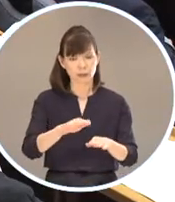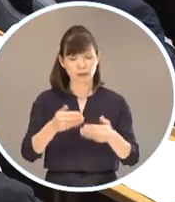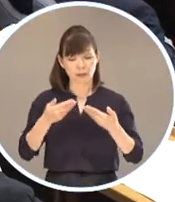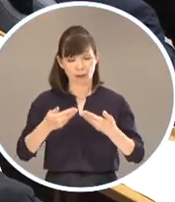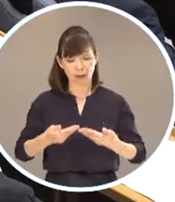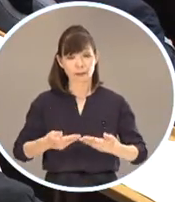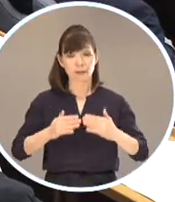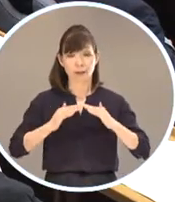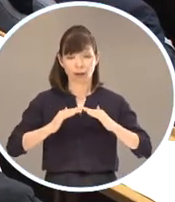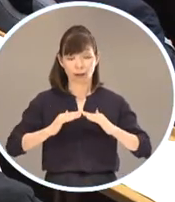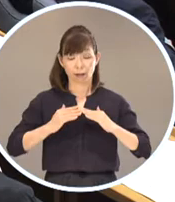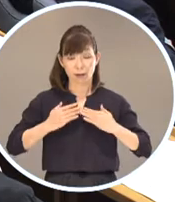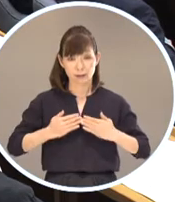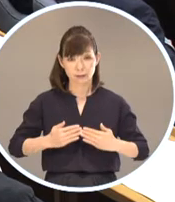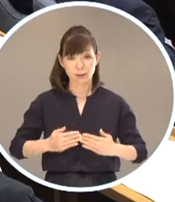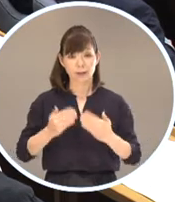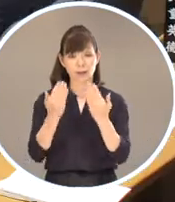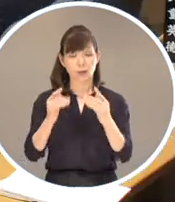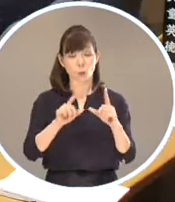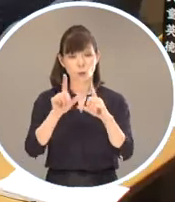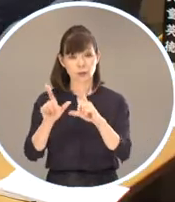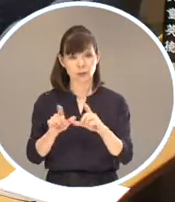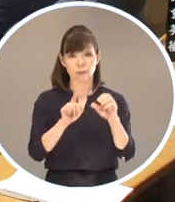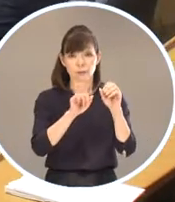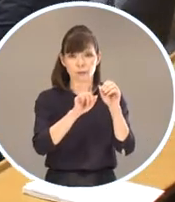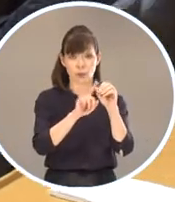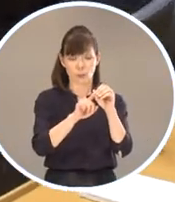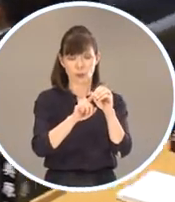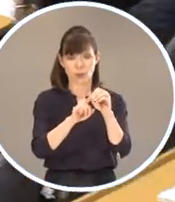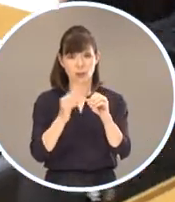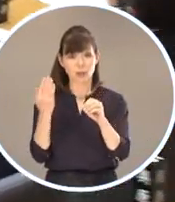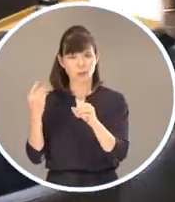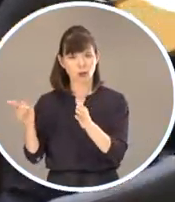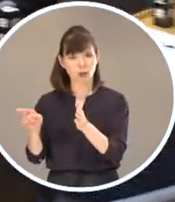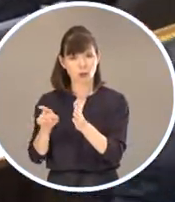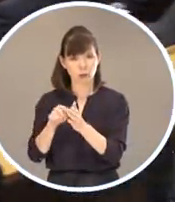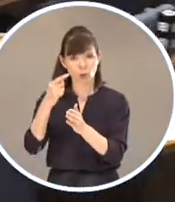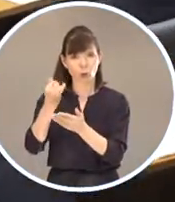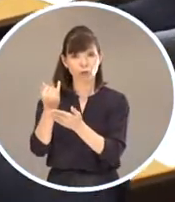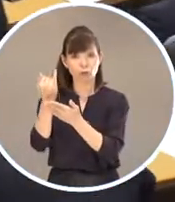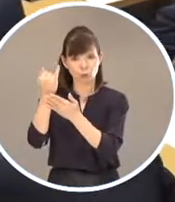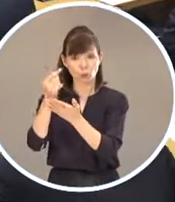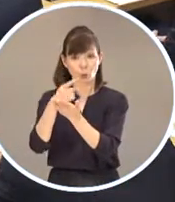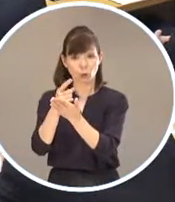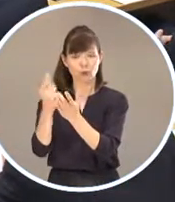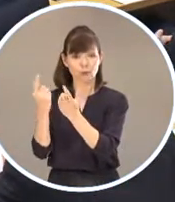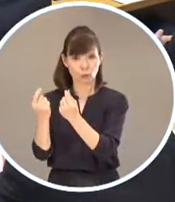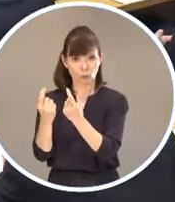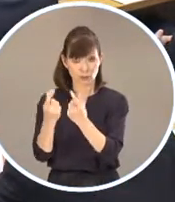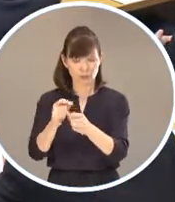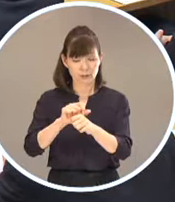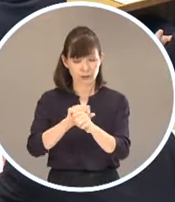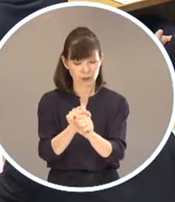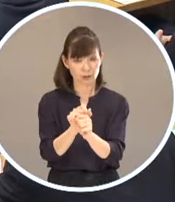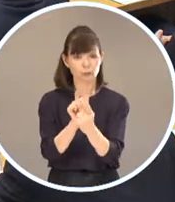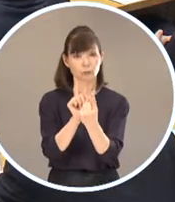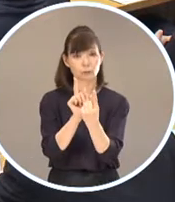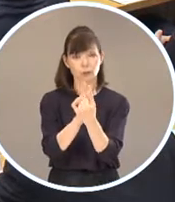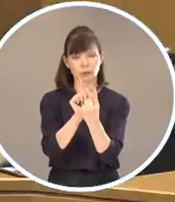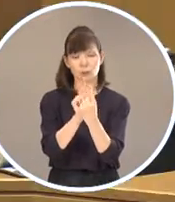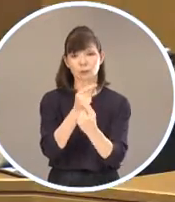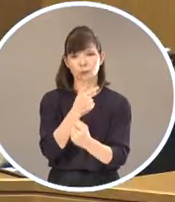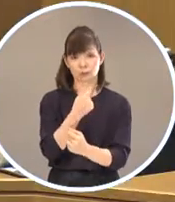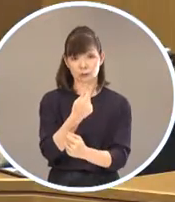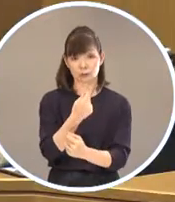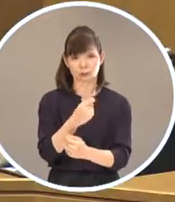安心安全に学校生活を送るためにも、これまでの教育庁の方針通り厳しい姿勢で臨んでいただ